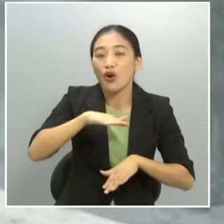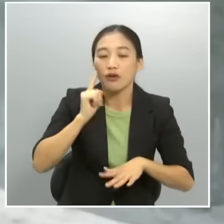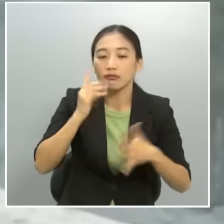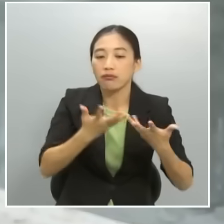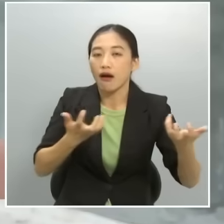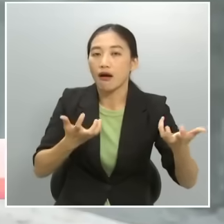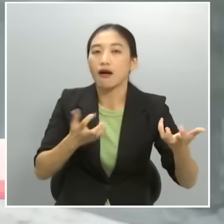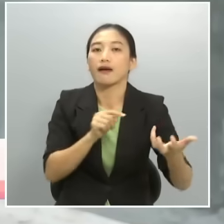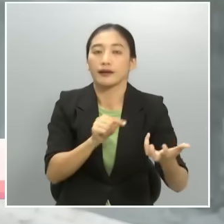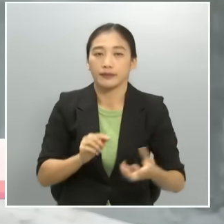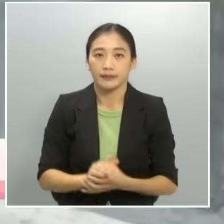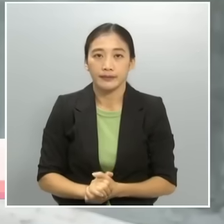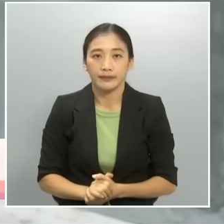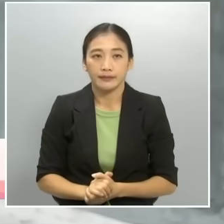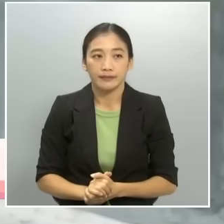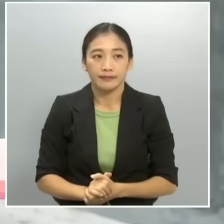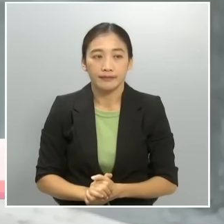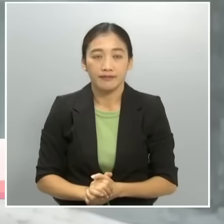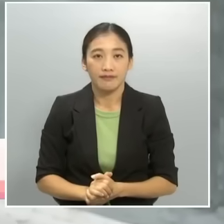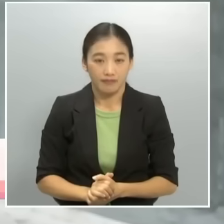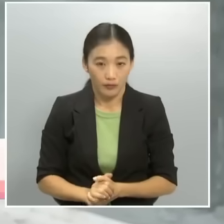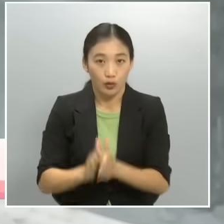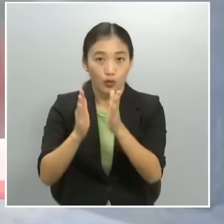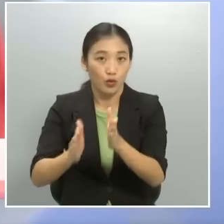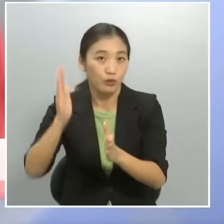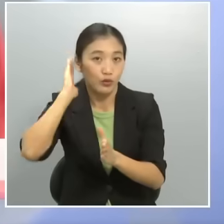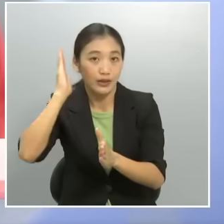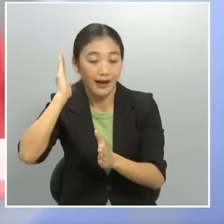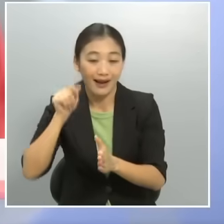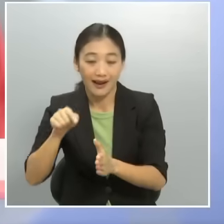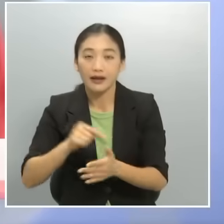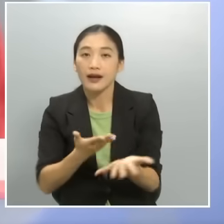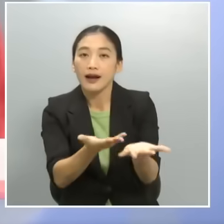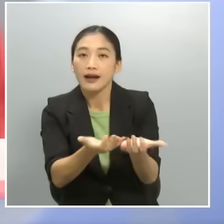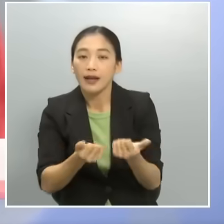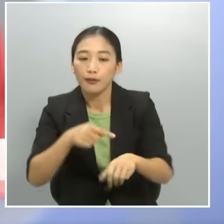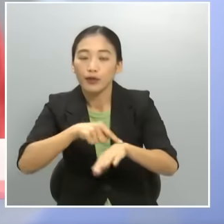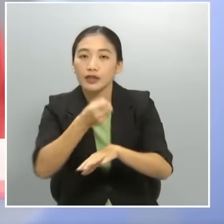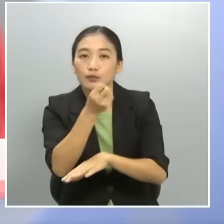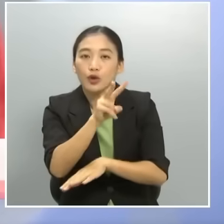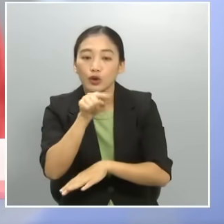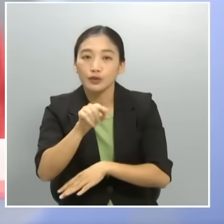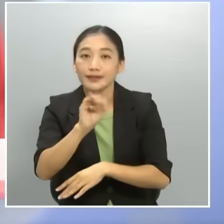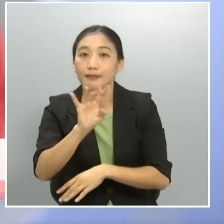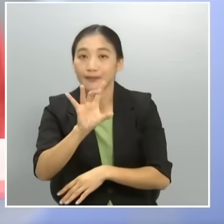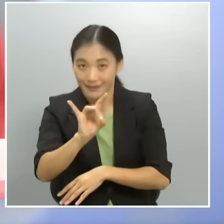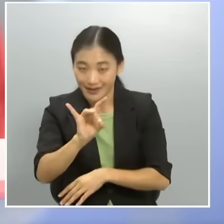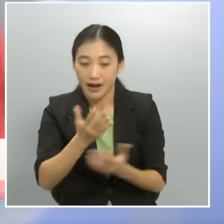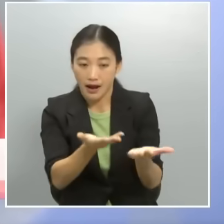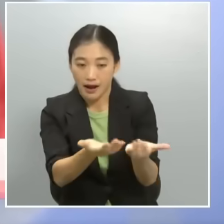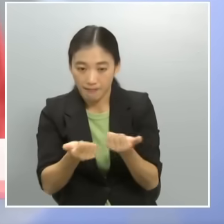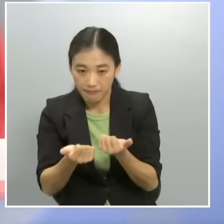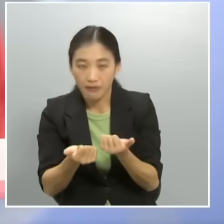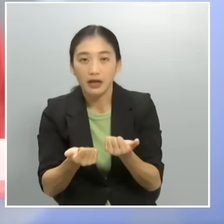คนที่รับพาตัวนะคะไปรับน้องที่โรงเรียนเที่ยง12:18 น.คือแม่น้องไปรับเด็กช่วงประมาณ